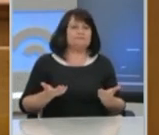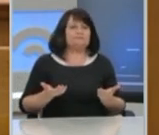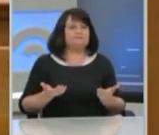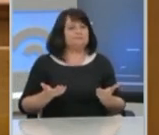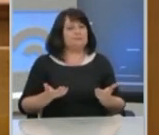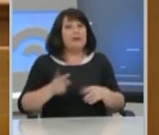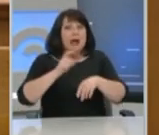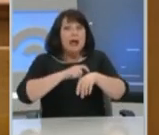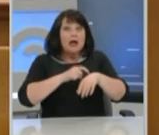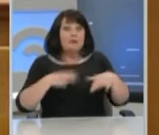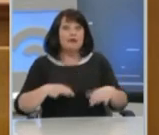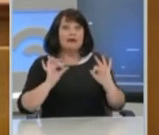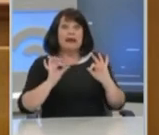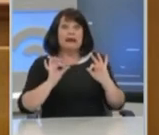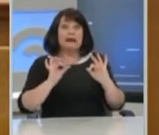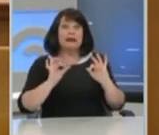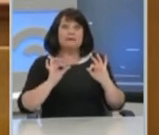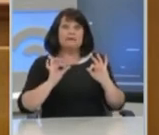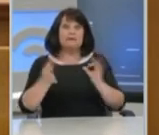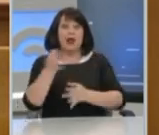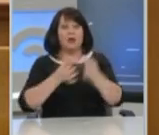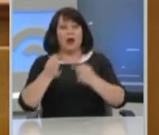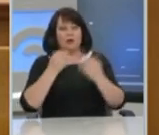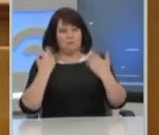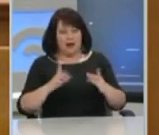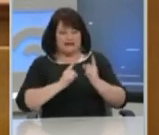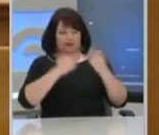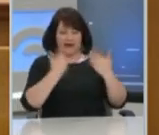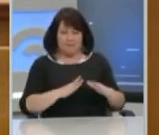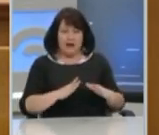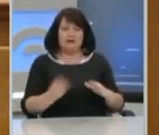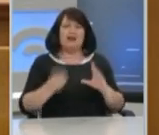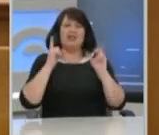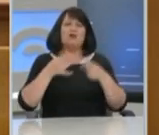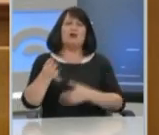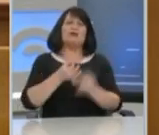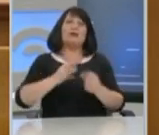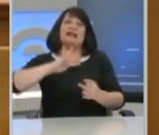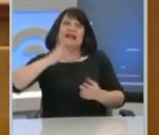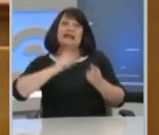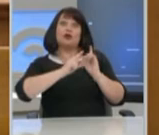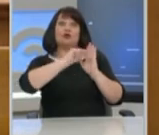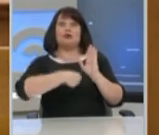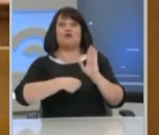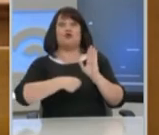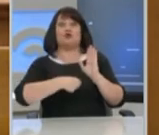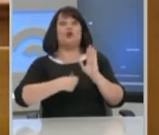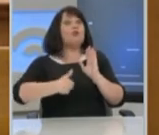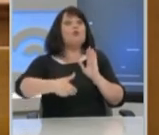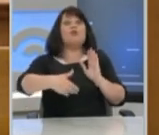Από την πρώτη στιγμή που άλλαξε το τροπάρι και είχαμε συμφωνία, Νέα Δημοκρατία μιλάει για τέταρτο μνημόνιο και μάλιστα χωρίς